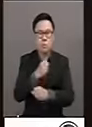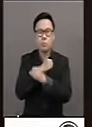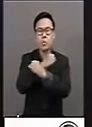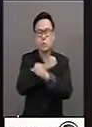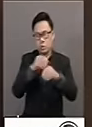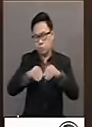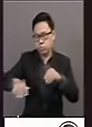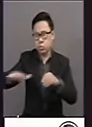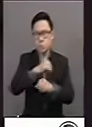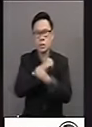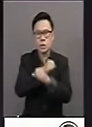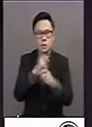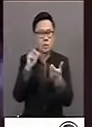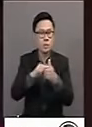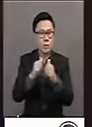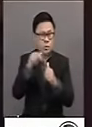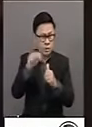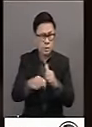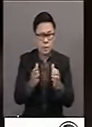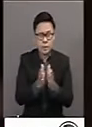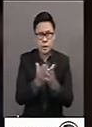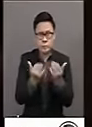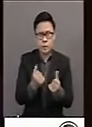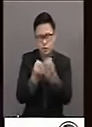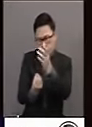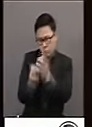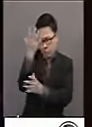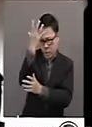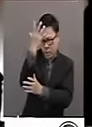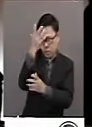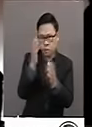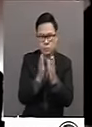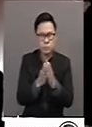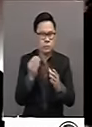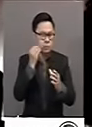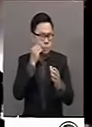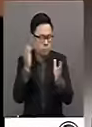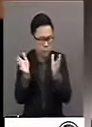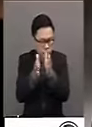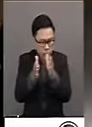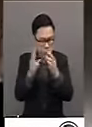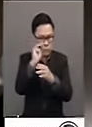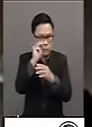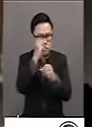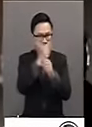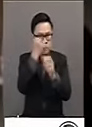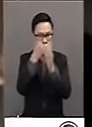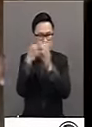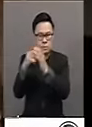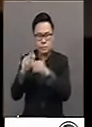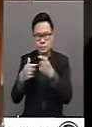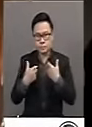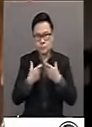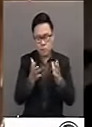เพลิงท่ามกลางอุปสรรคในบริเวณพื้นที่ก็คือมีทั้งต้นไม้มีทั้งบ้านที่ปลูกสร้างด้วยไม้ด้วยบางส่วนเนี่ยคือเป็น